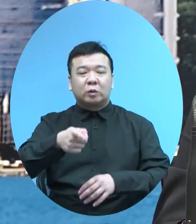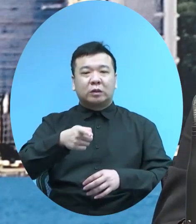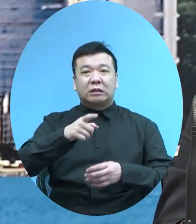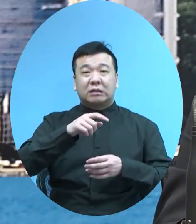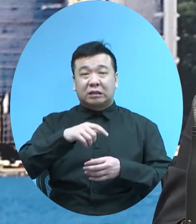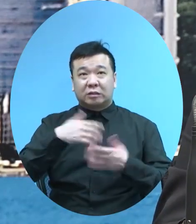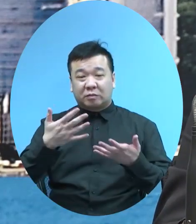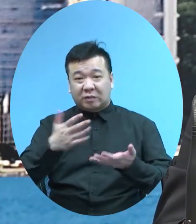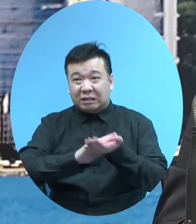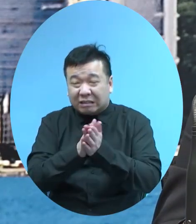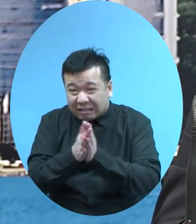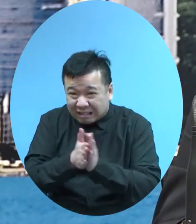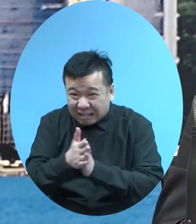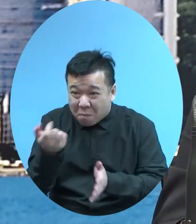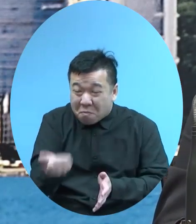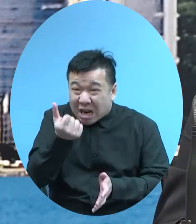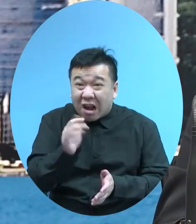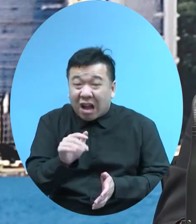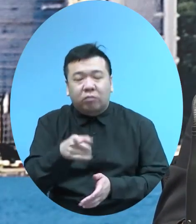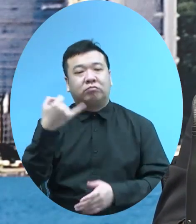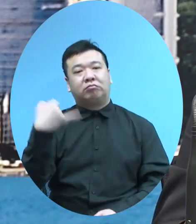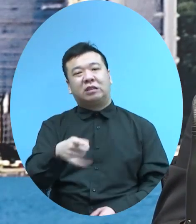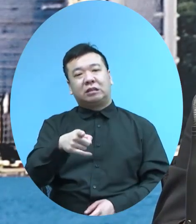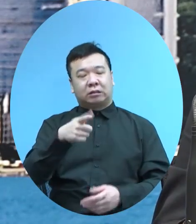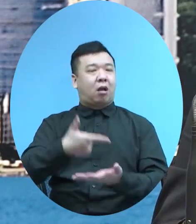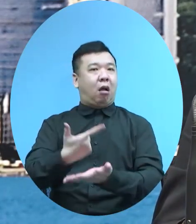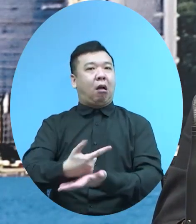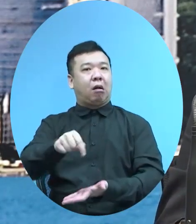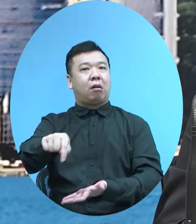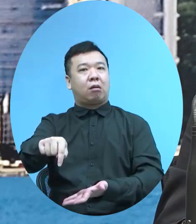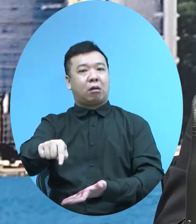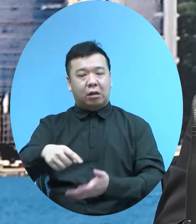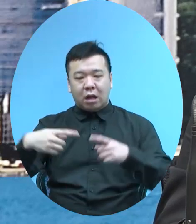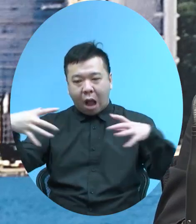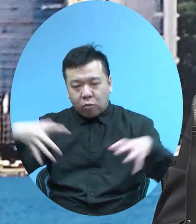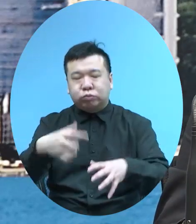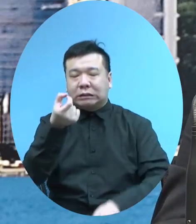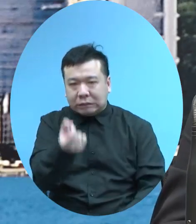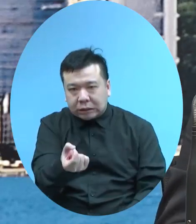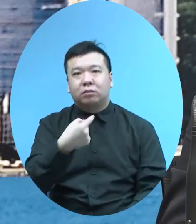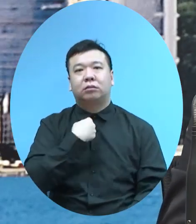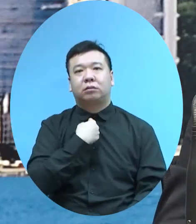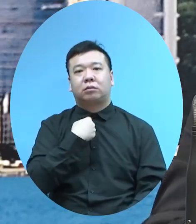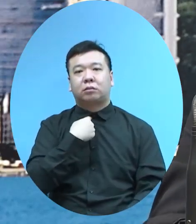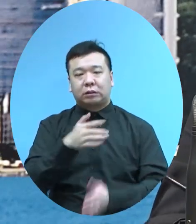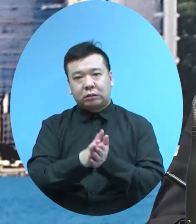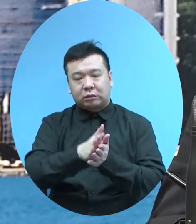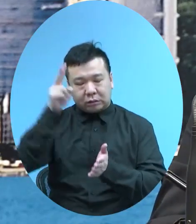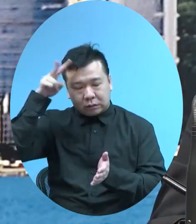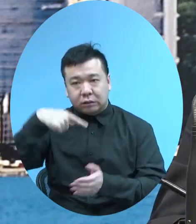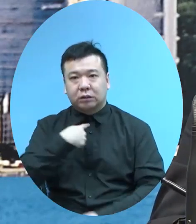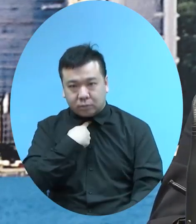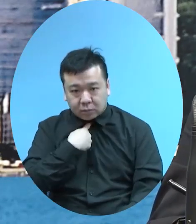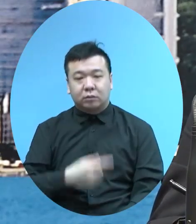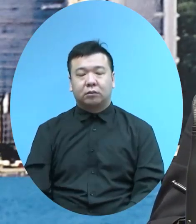又未必即刻可以洗到手啊，或者即係呢樣嘢好緊要咯嚇。咁少聚集咯，同埋即係洗手啦。咁